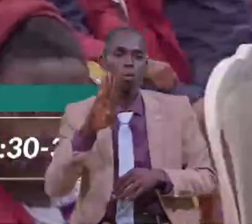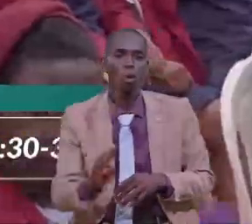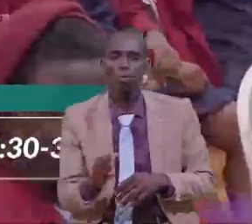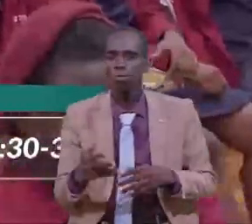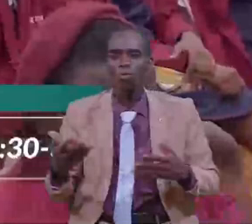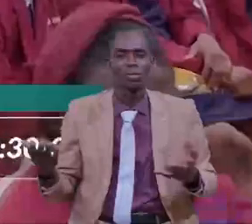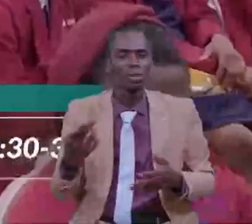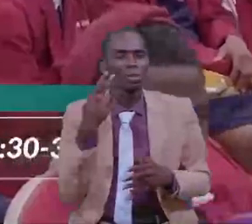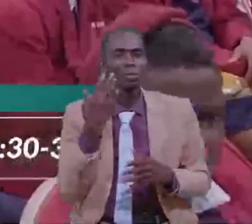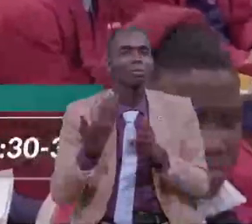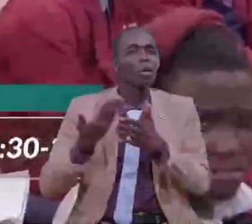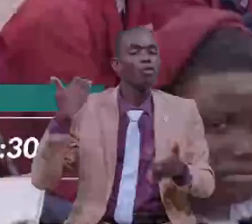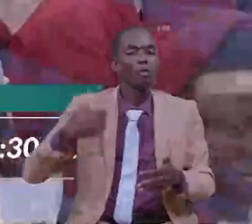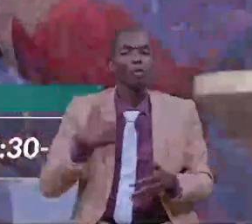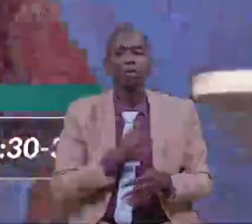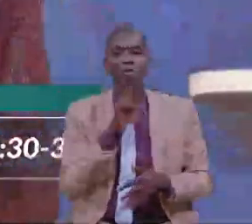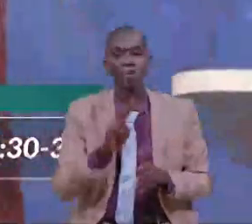c'était les bougies par-ci, les bougies par-là.